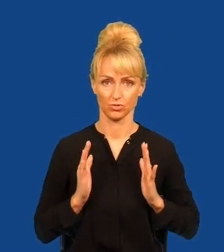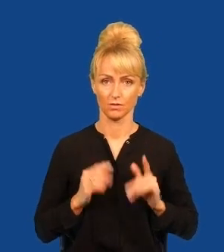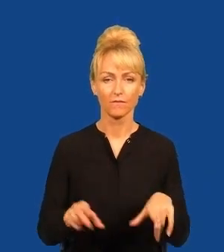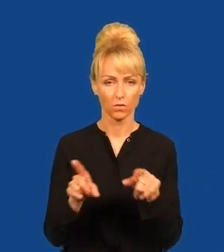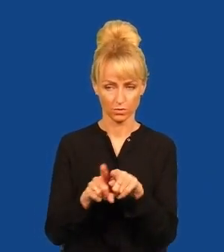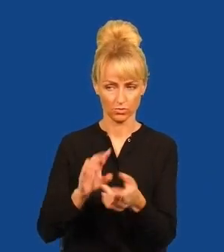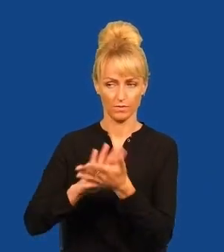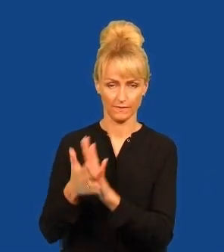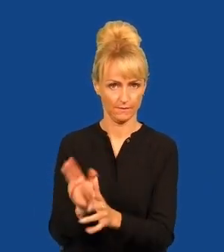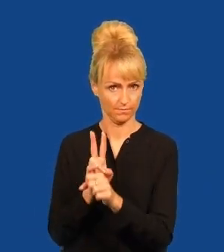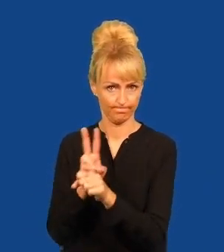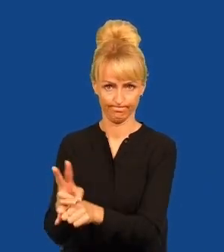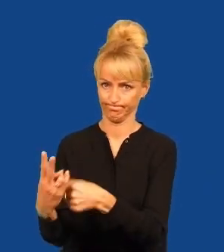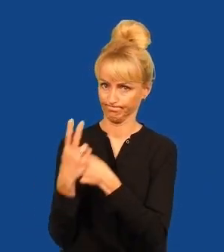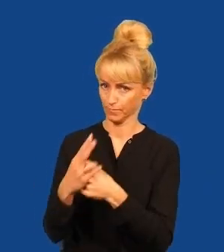zaufania.